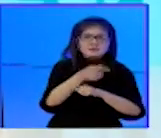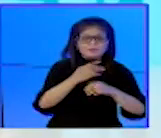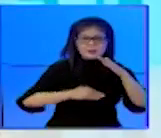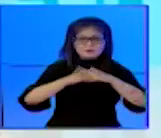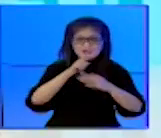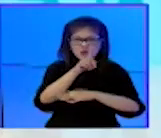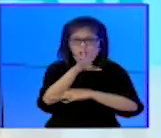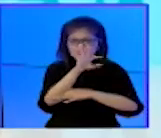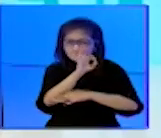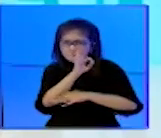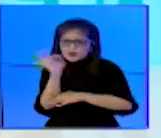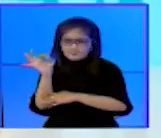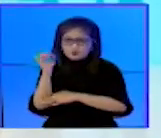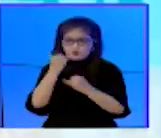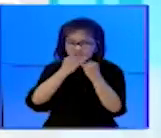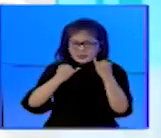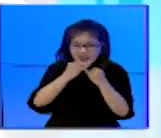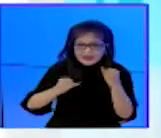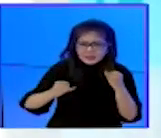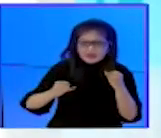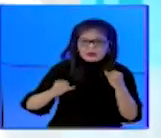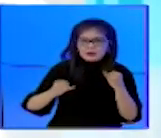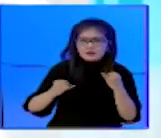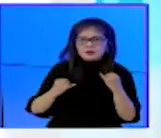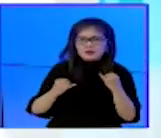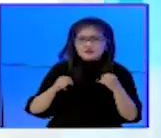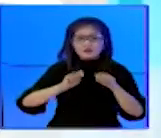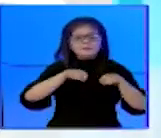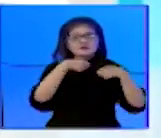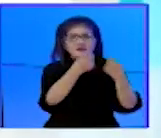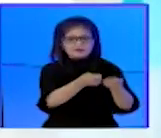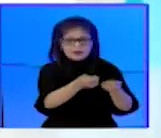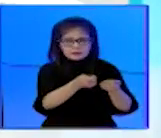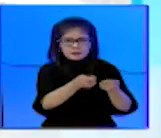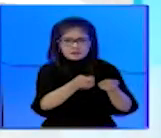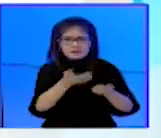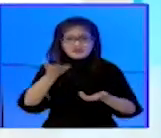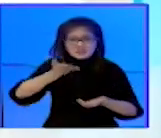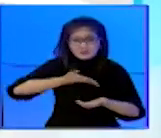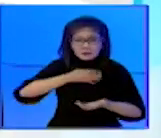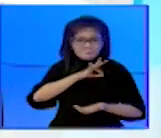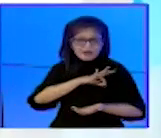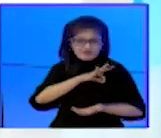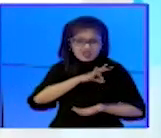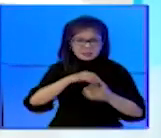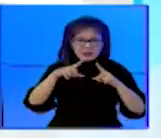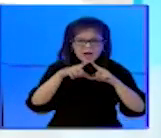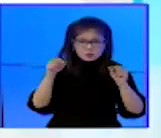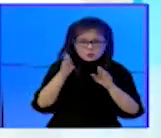Rp150.000. Dan terakhir, ataupun yang keempat, tidak terdaftar dalam penerima manfaat Kartu